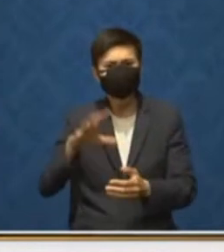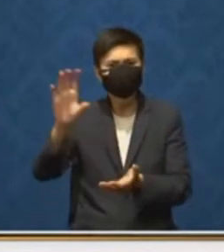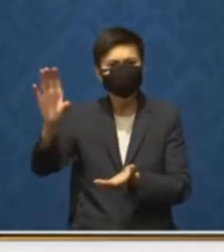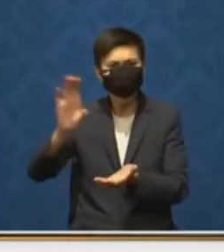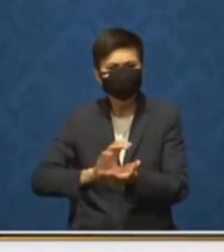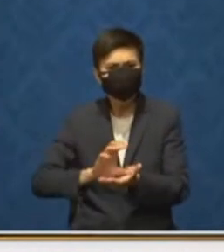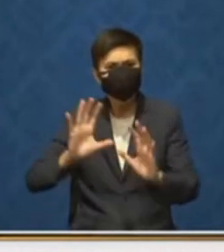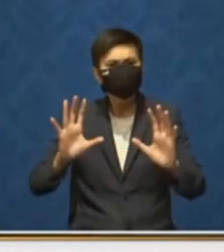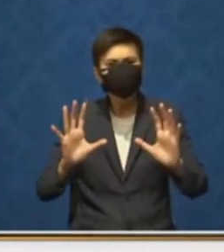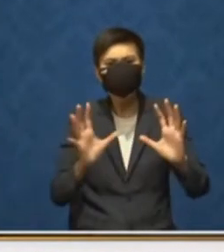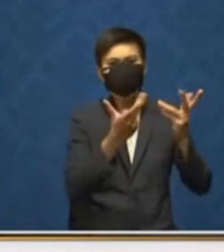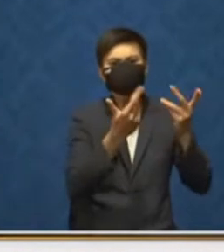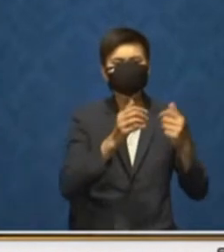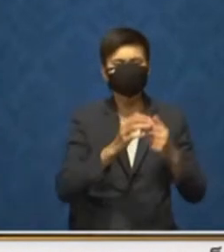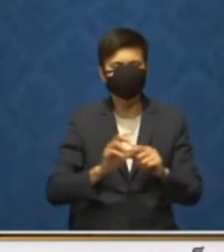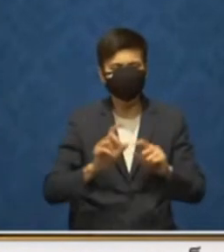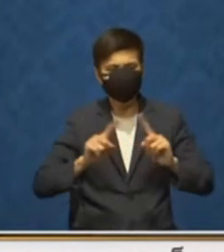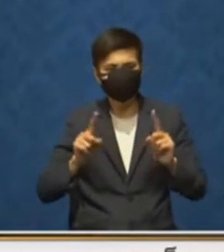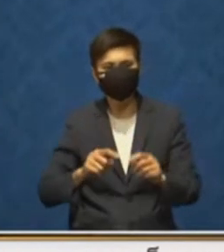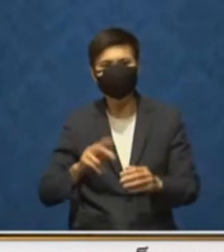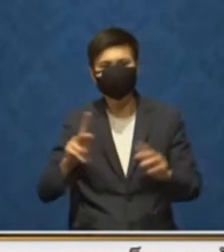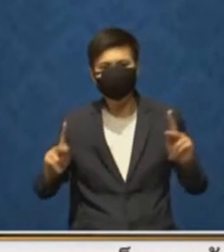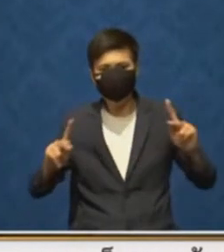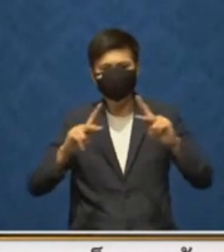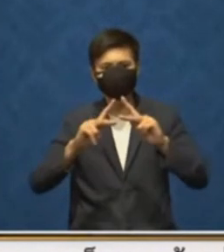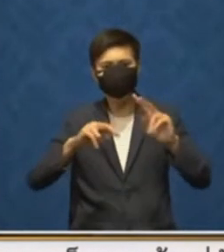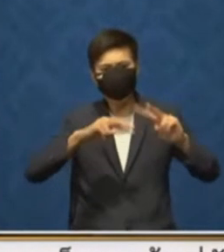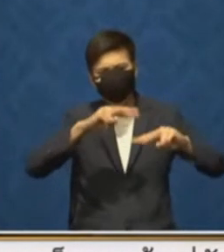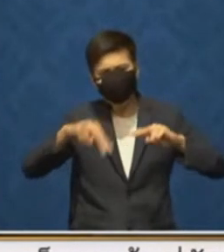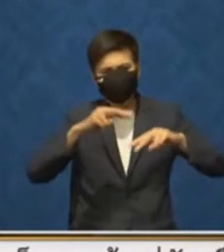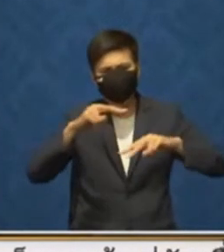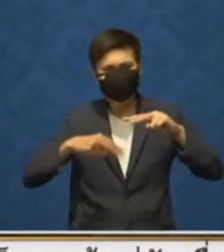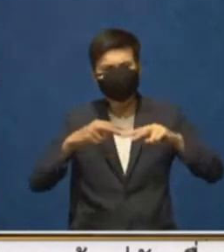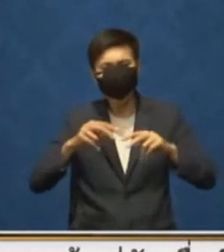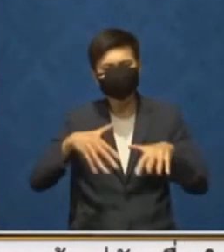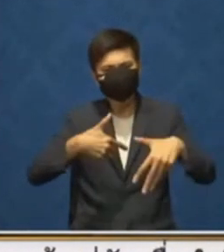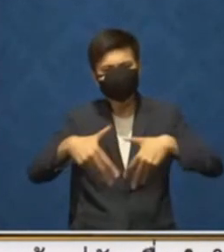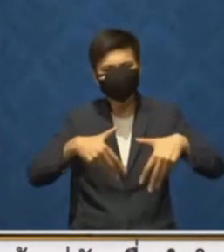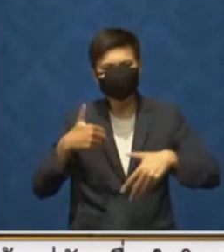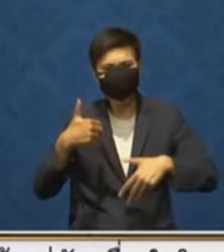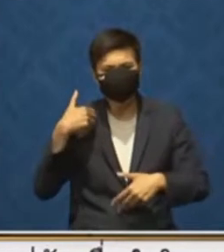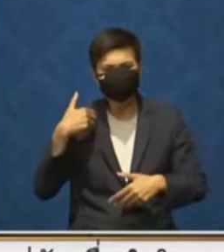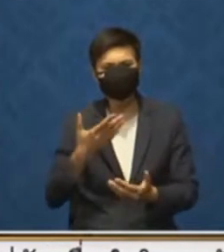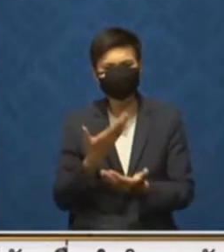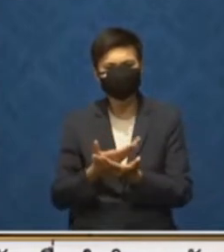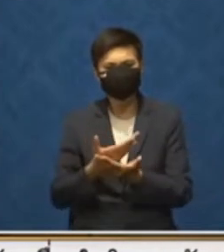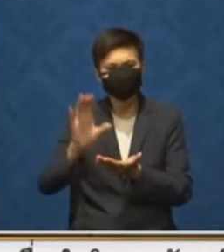ที่มีหน้าที่จะต้องดูแลพี่น้องประชาชนทั้งประเทศกับมีงบเพียงเล็กน้อย